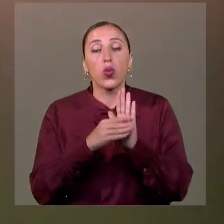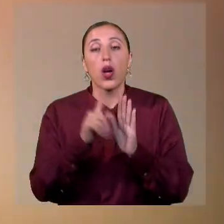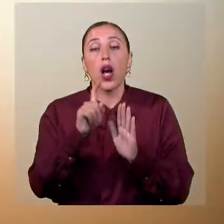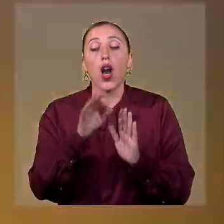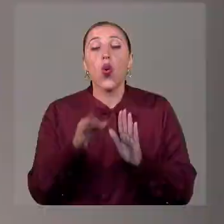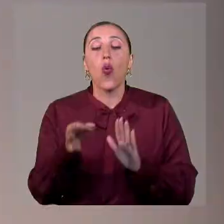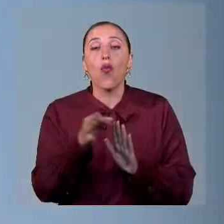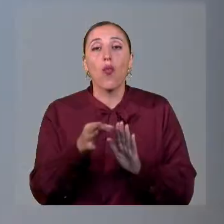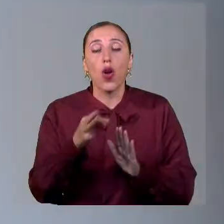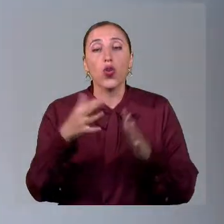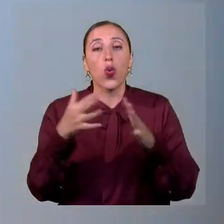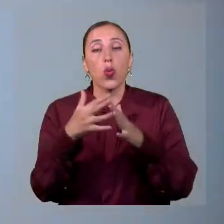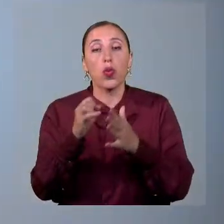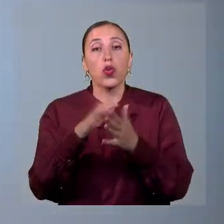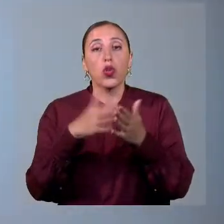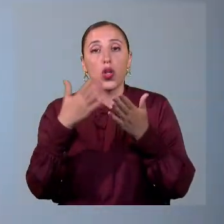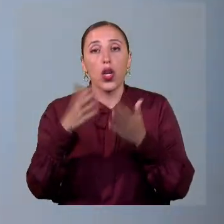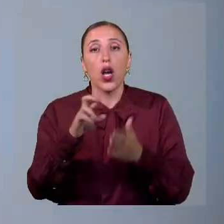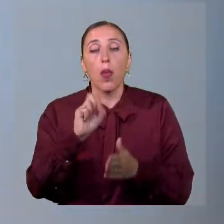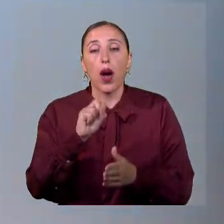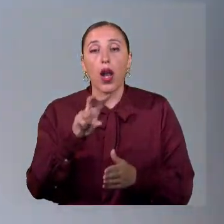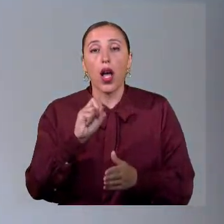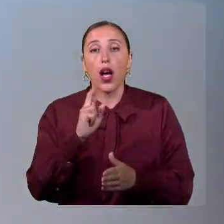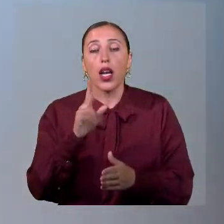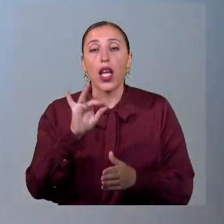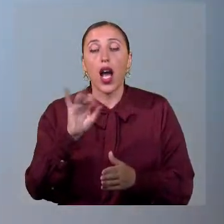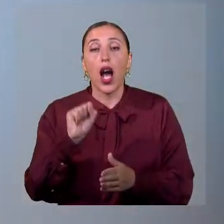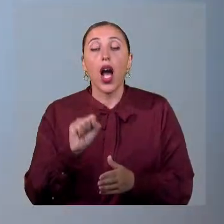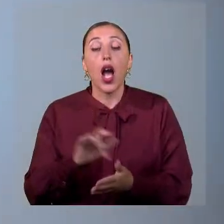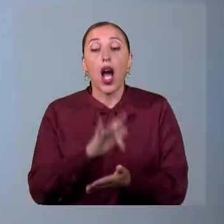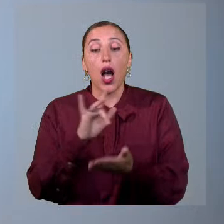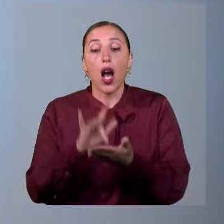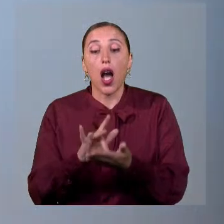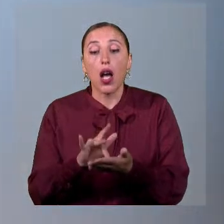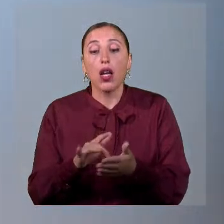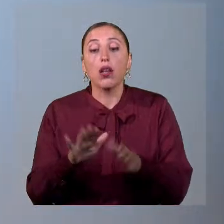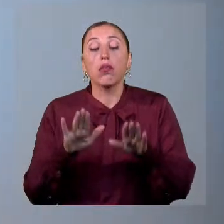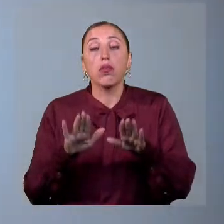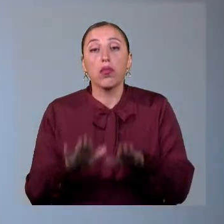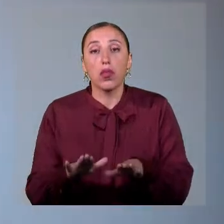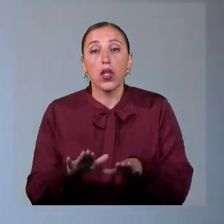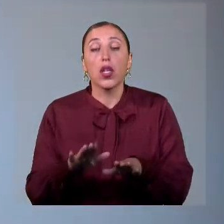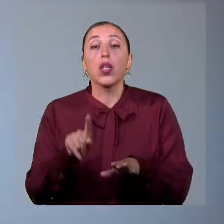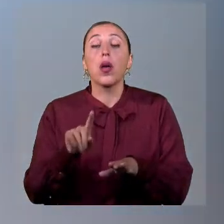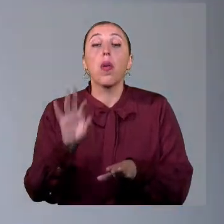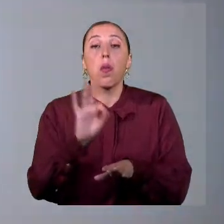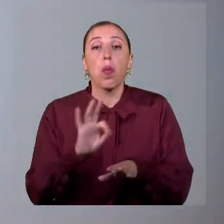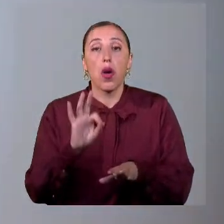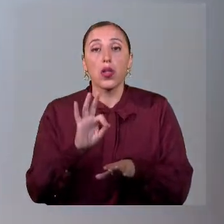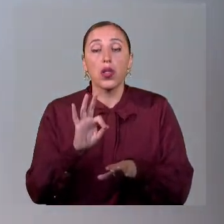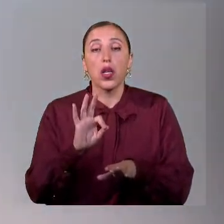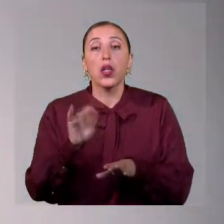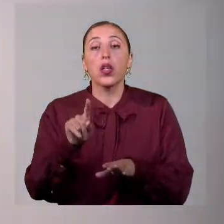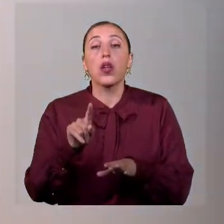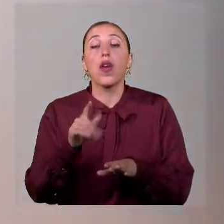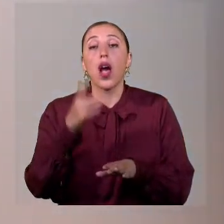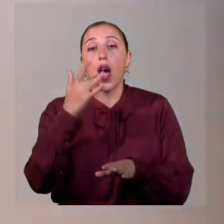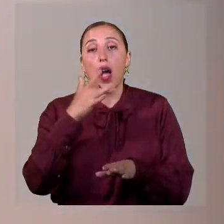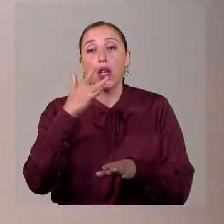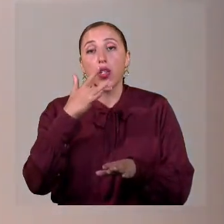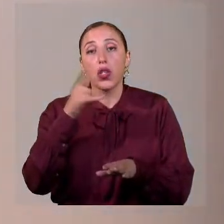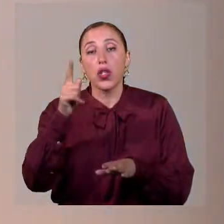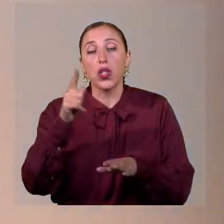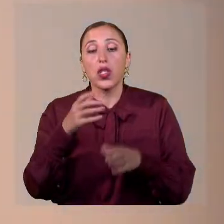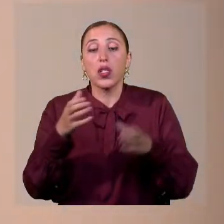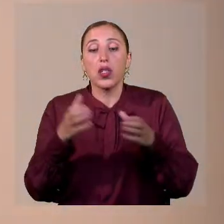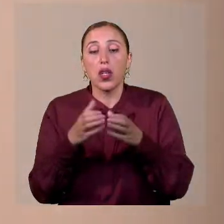նշանակություն ունեցող Բալակլիա քաղաքի մոտ։ Տեղեկությունը հաստատում են նաև պատերազմի ուսումնասիրման Վաշինգտոնյան ինստիտուտի